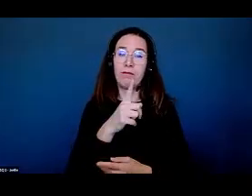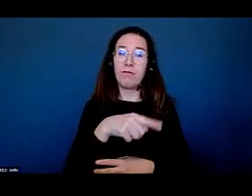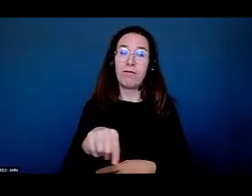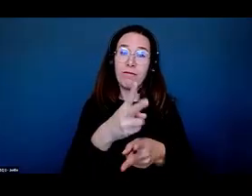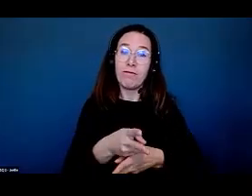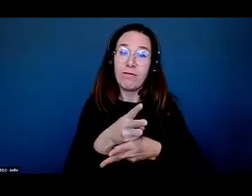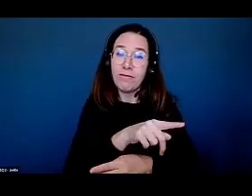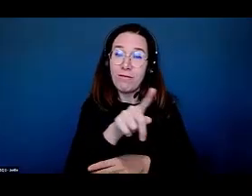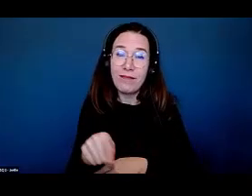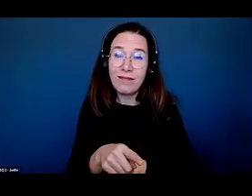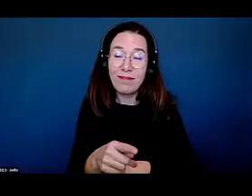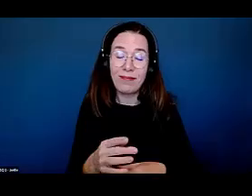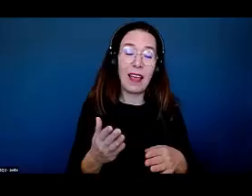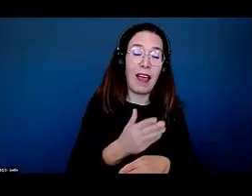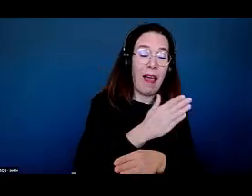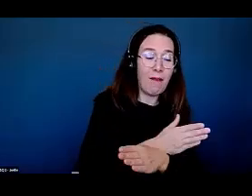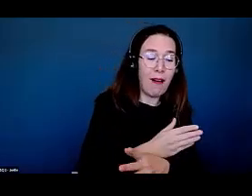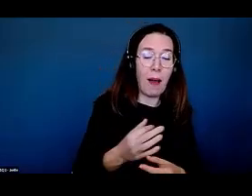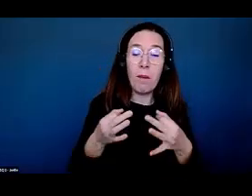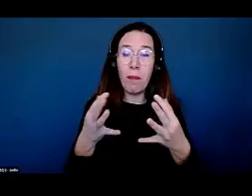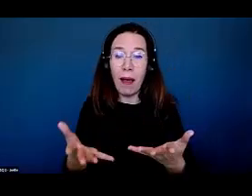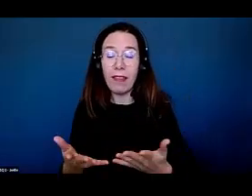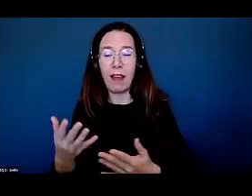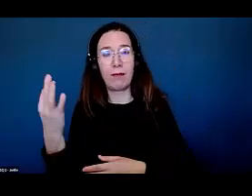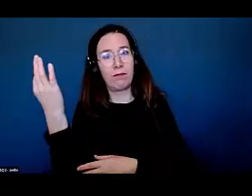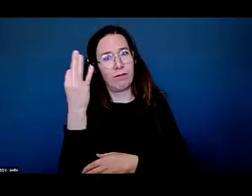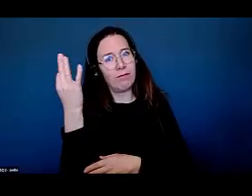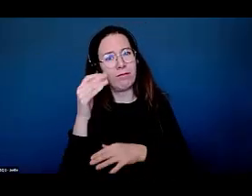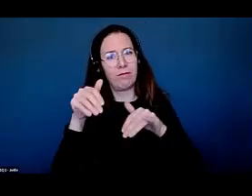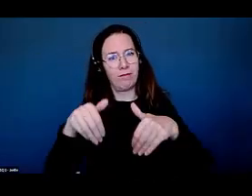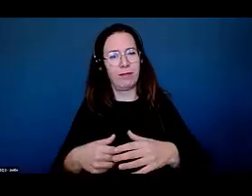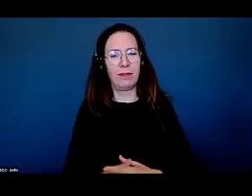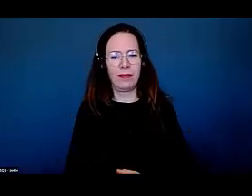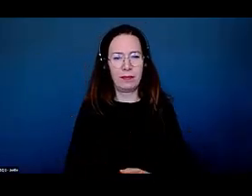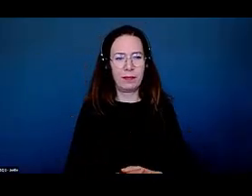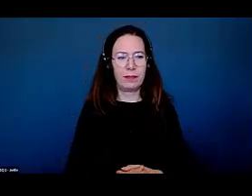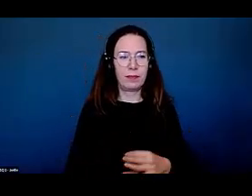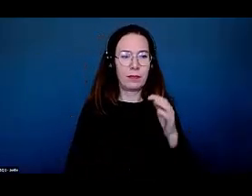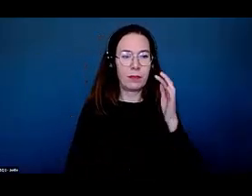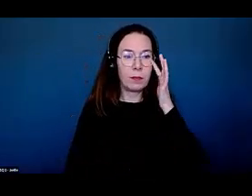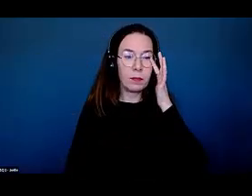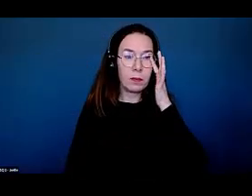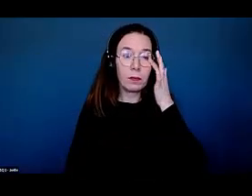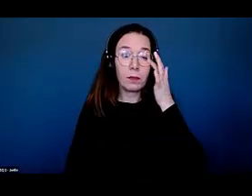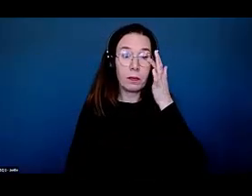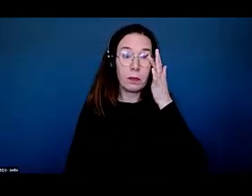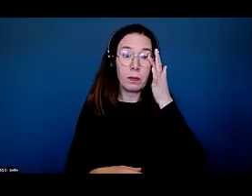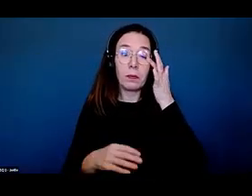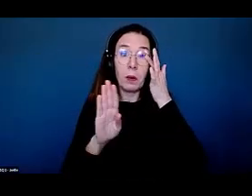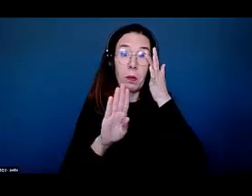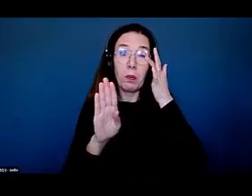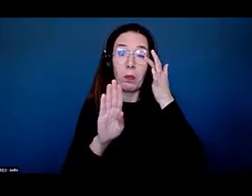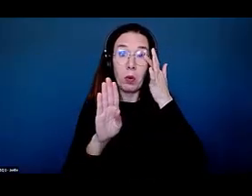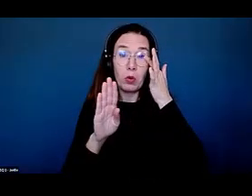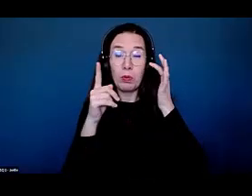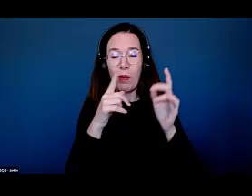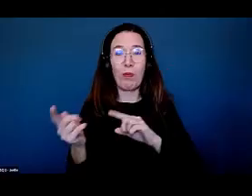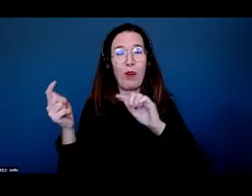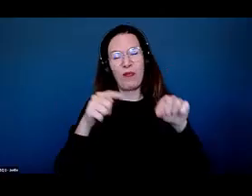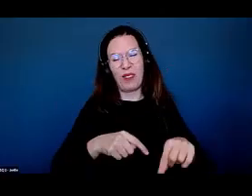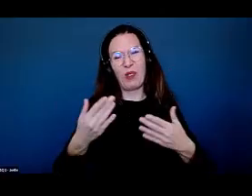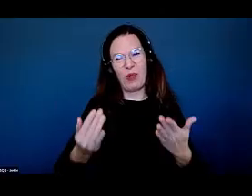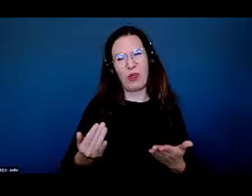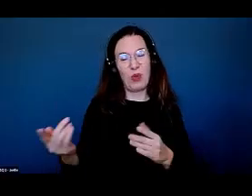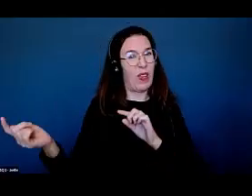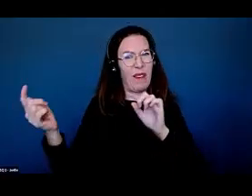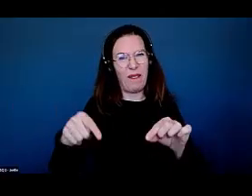Prenez soin de vous avant, pendant et après cet événement. Prochaine diapo. Bruce n'a pas pu se joindre à nous pour